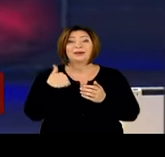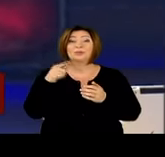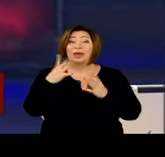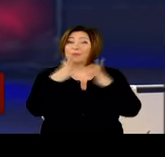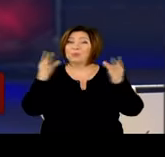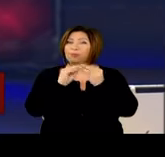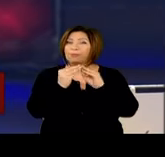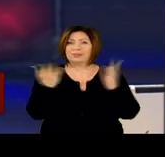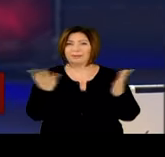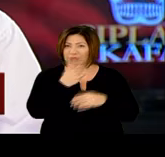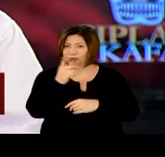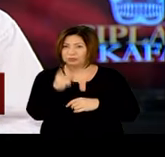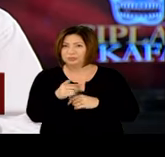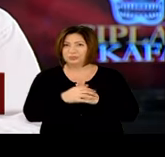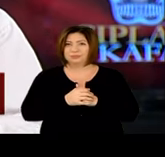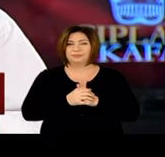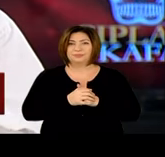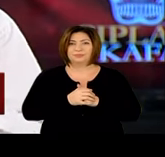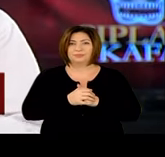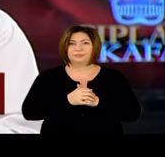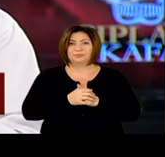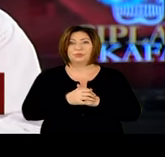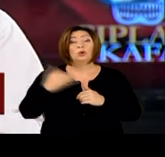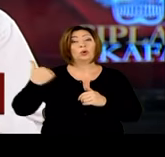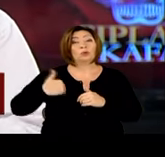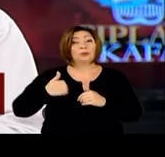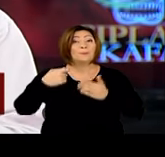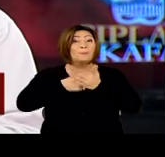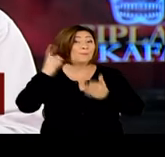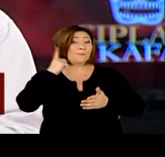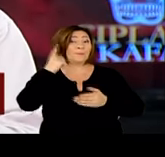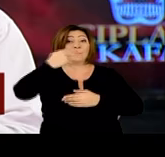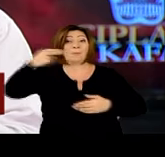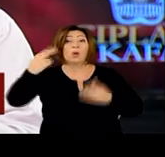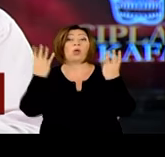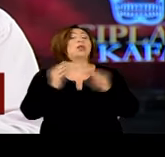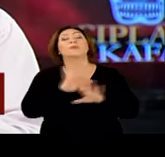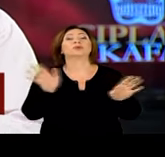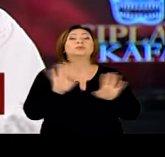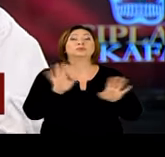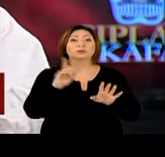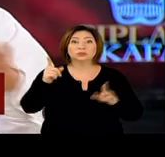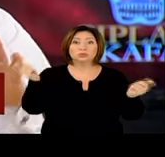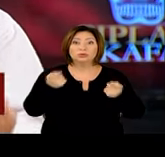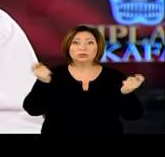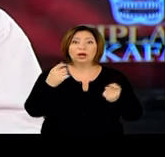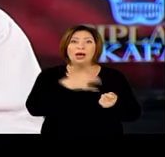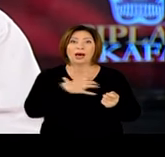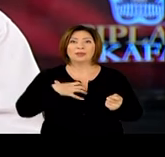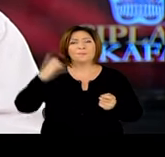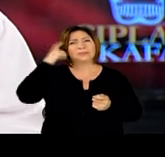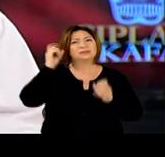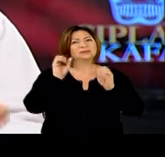sorunumuz ne biliyor musunuz üstadım? Buyurun. Yani kurumsallaşıp markalaşamıyoruz. Siz böyle çabalarda bulunuyorsunuz. Ben ana başlık olarak atıyorum